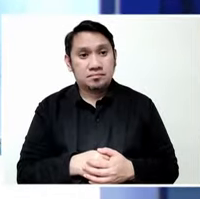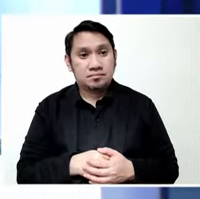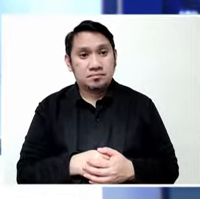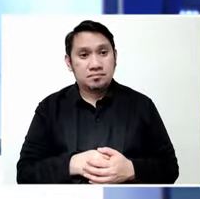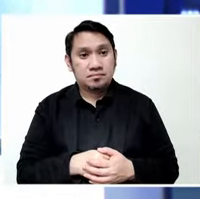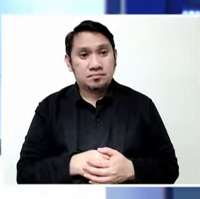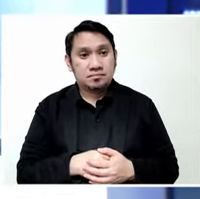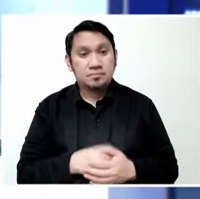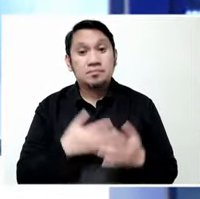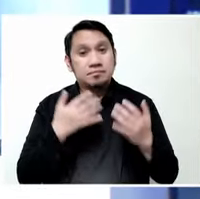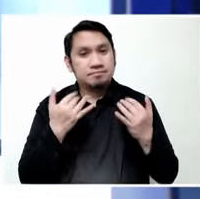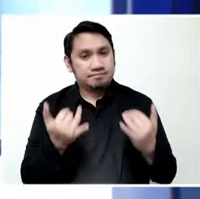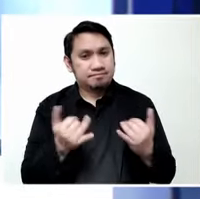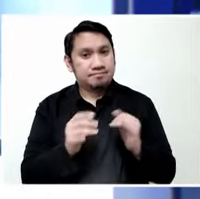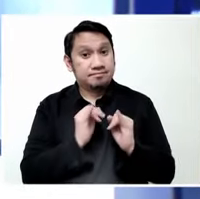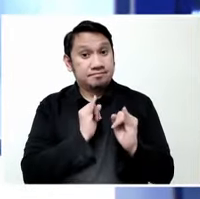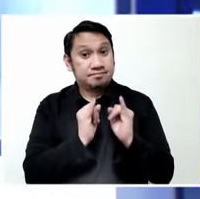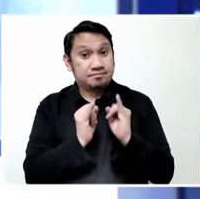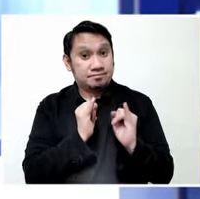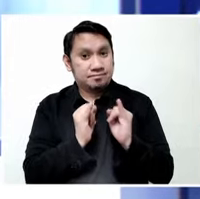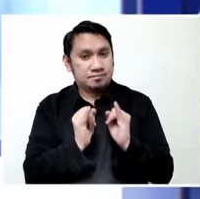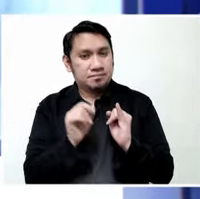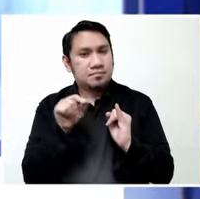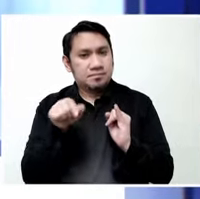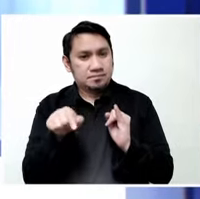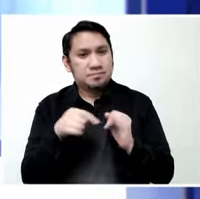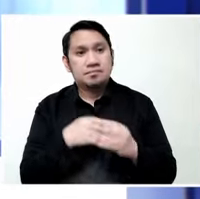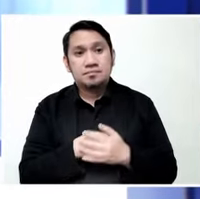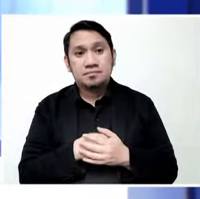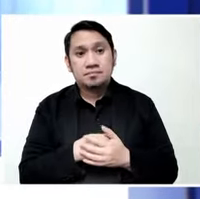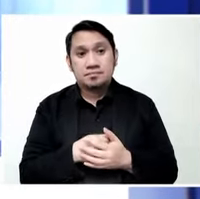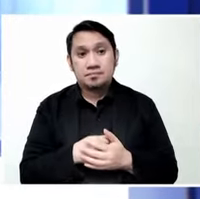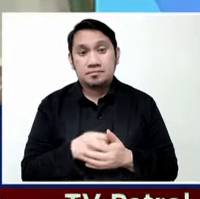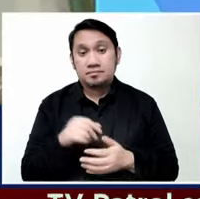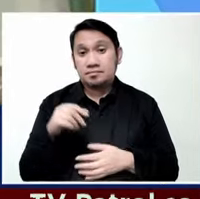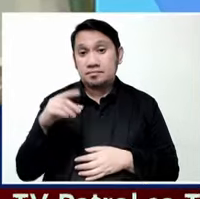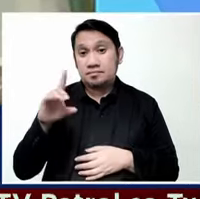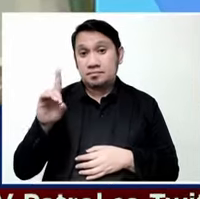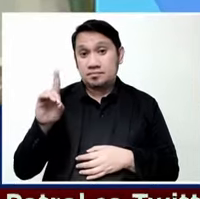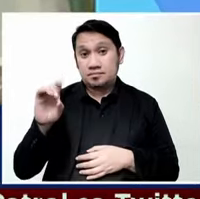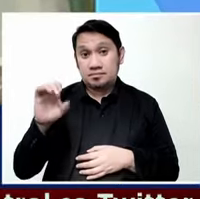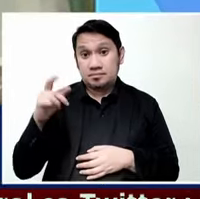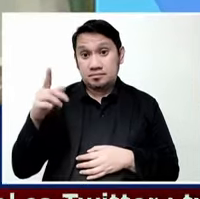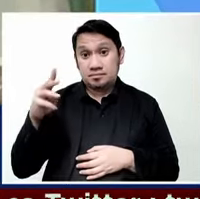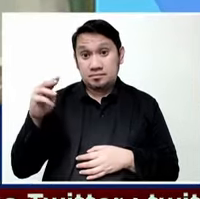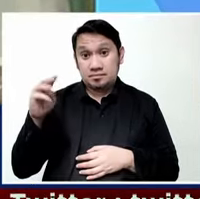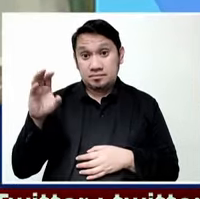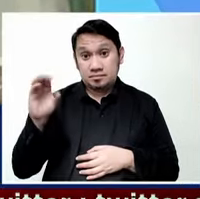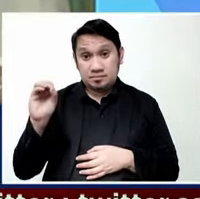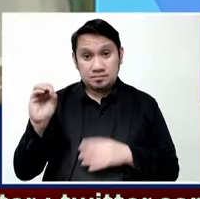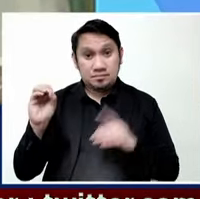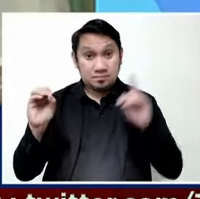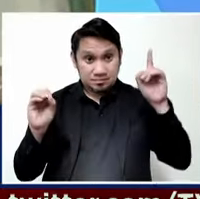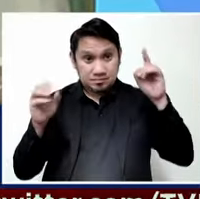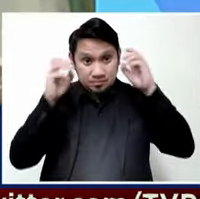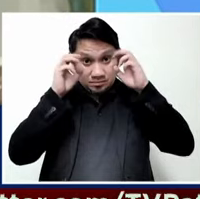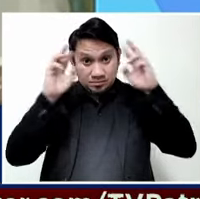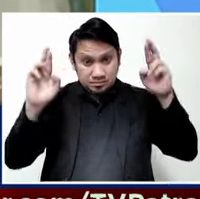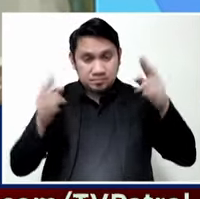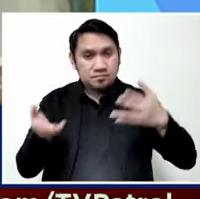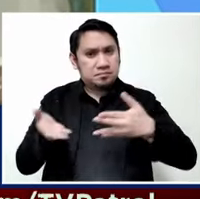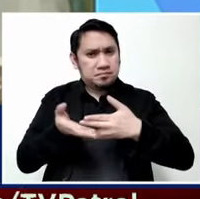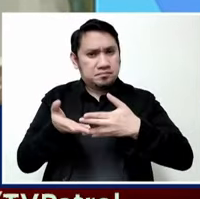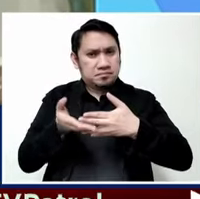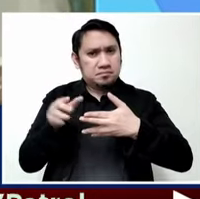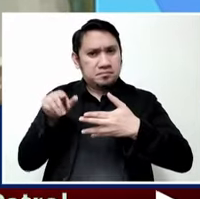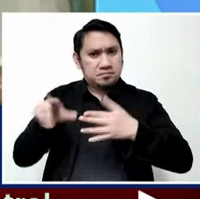At sa naging panayam ng teleradyo, sinabi ni Pamplona Mayor Janice Degamo na sa pagsampa ng mga reklamo labang kay